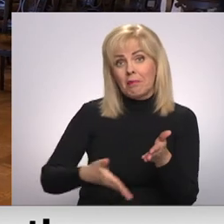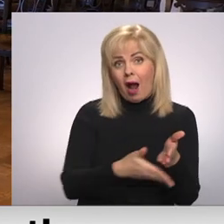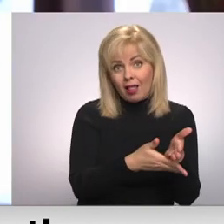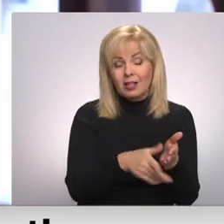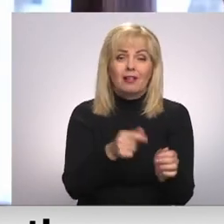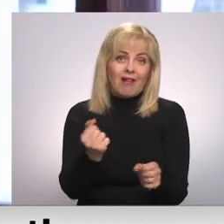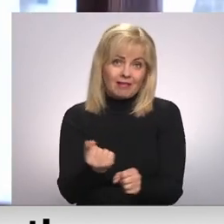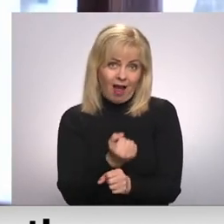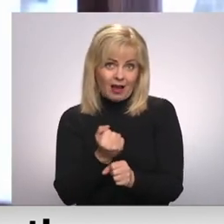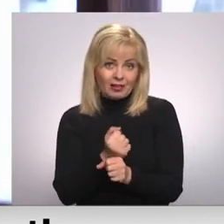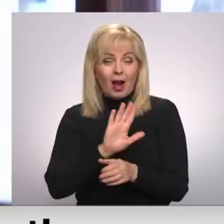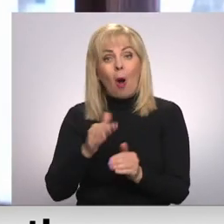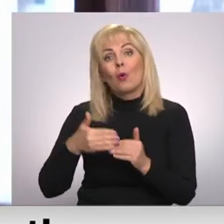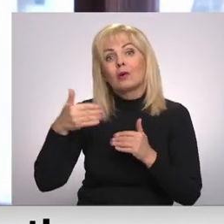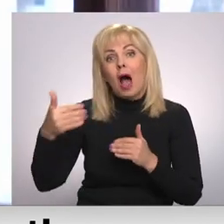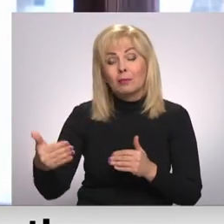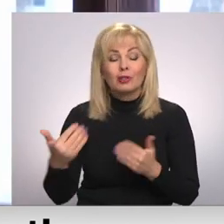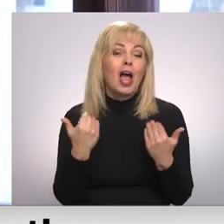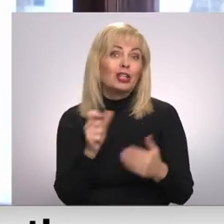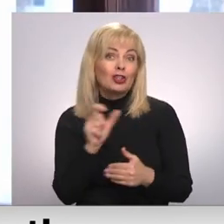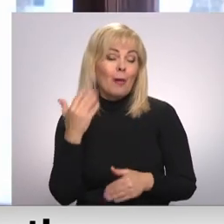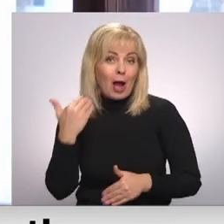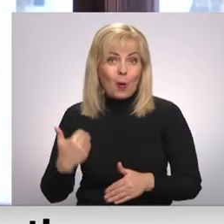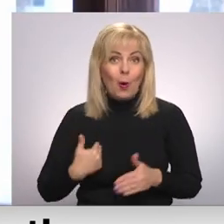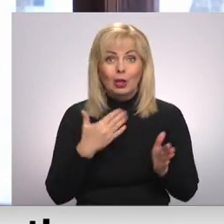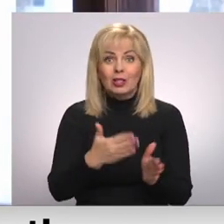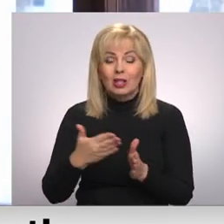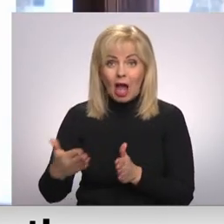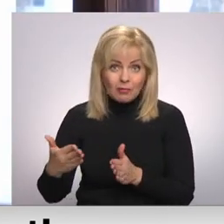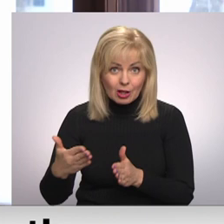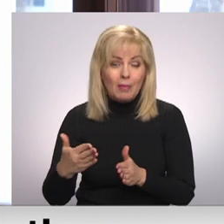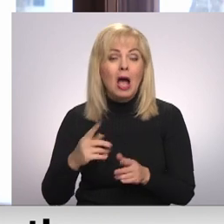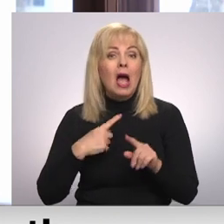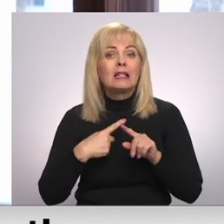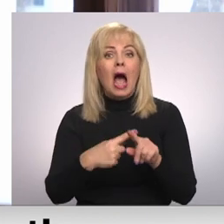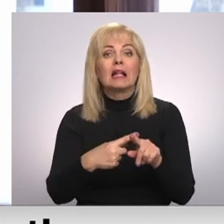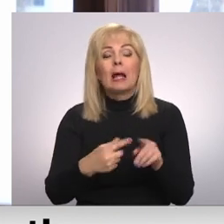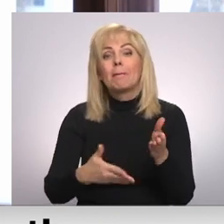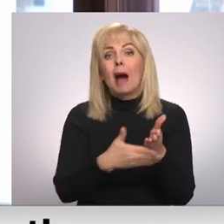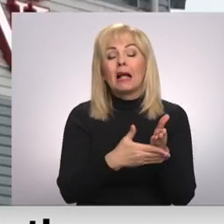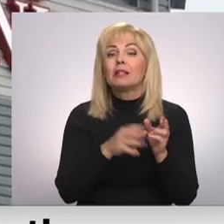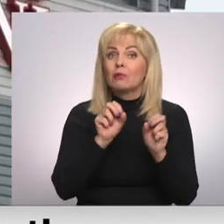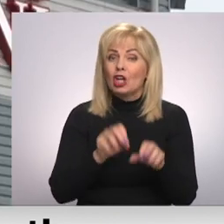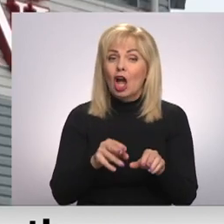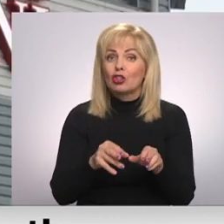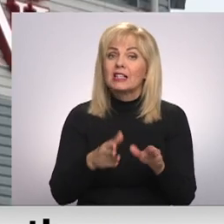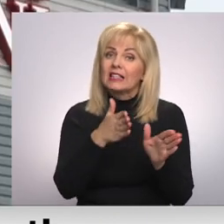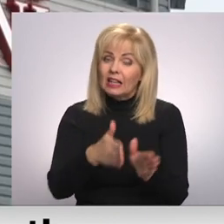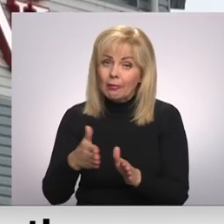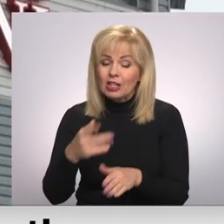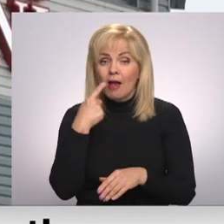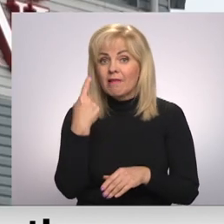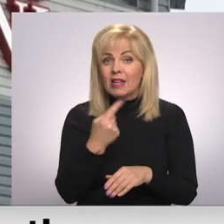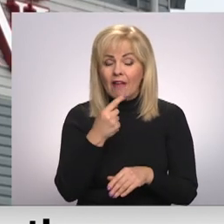un darīt arī kaut kur ārpus. Šobrīd Kuldīgas slimnīca ir lokālā neatliekamās palīdzības slimnīca. Jāteic, ka nevienam